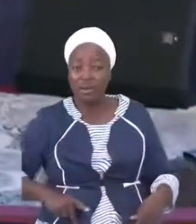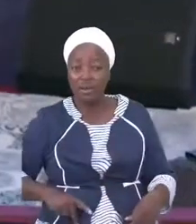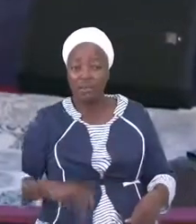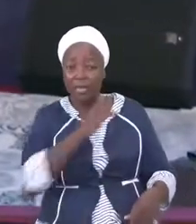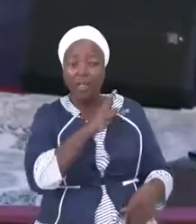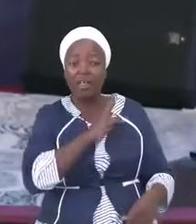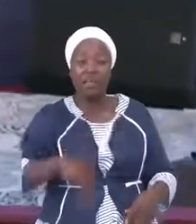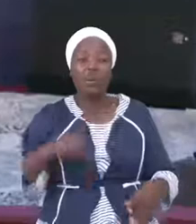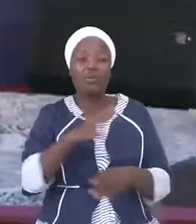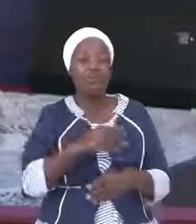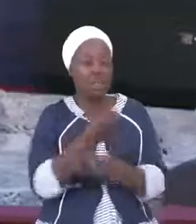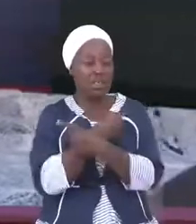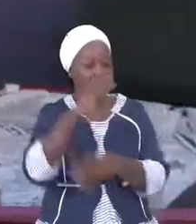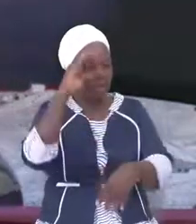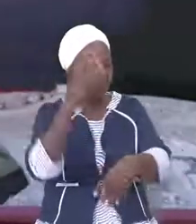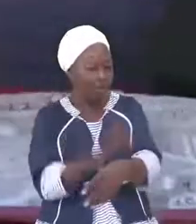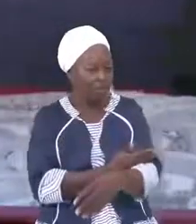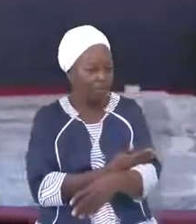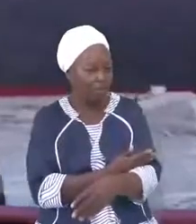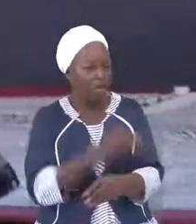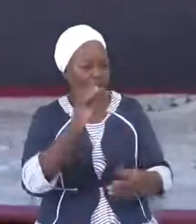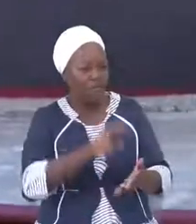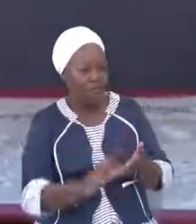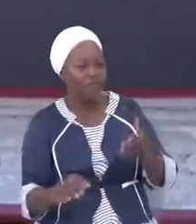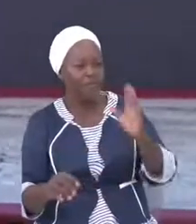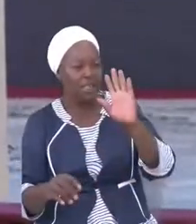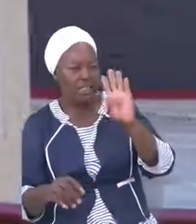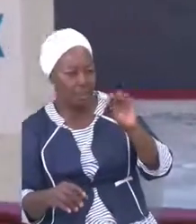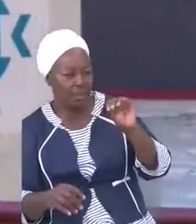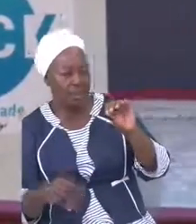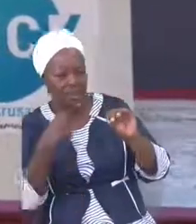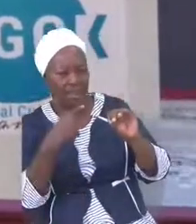le verset 14, en qui nous avons,